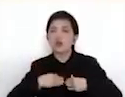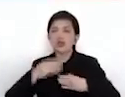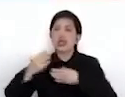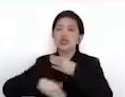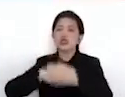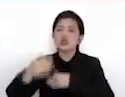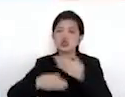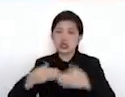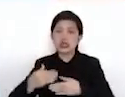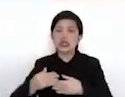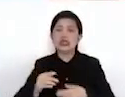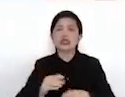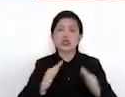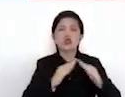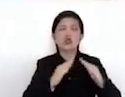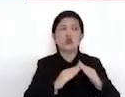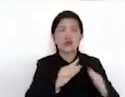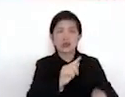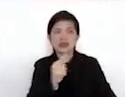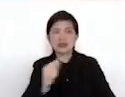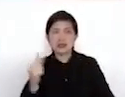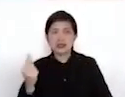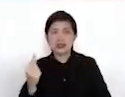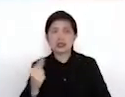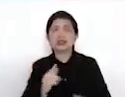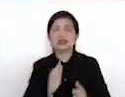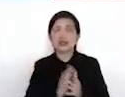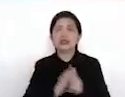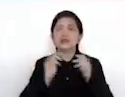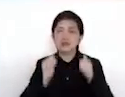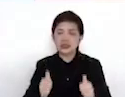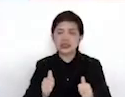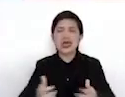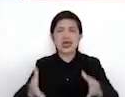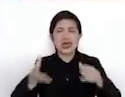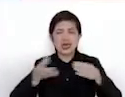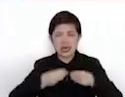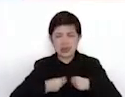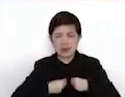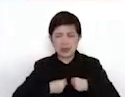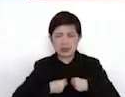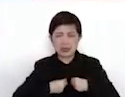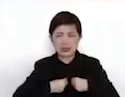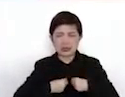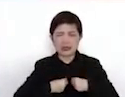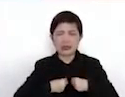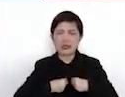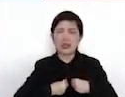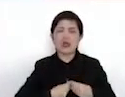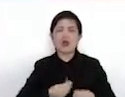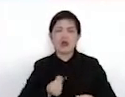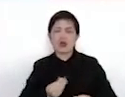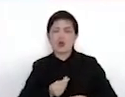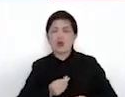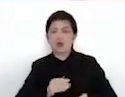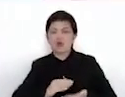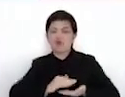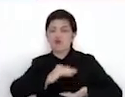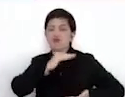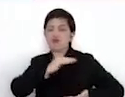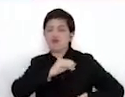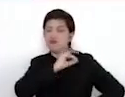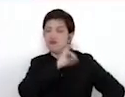rumah masing-masing dan akhirnya RT dan RW bisa mendapatkan jauh jauh lebih besar dan